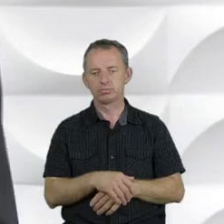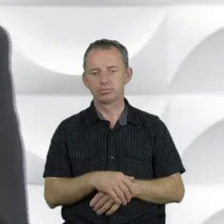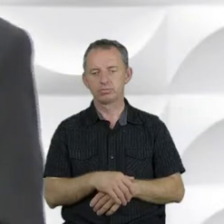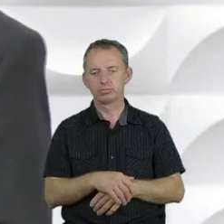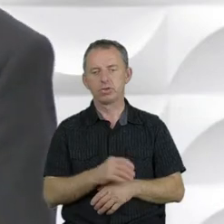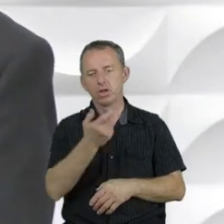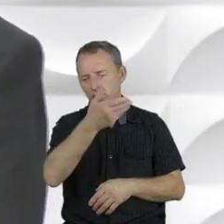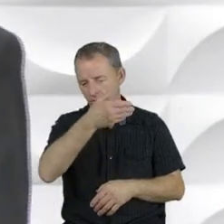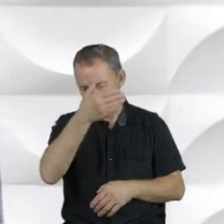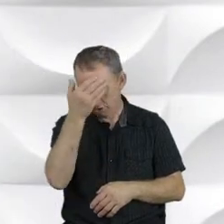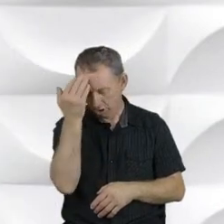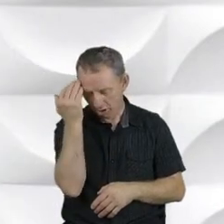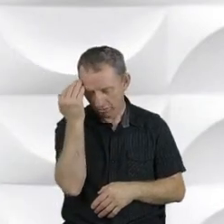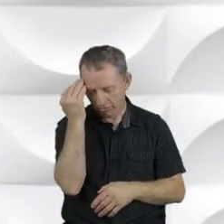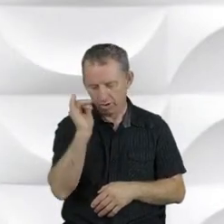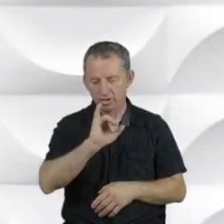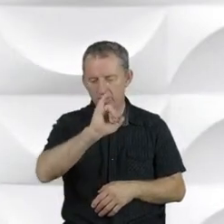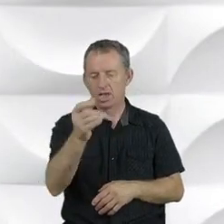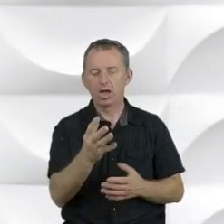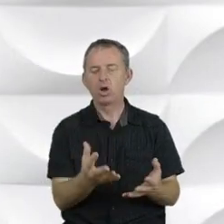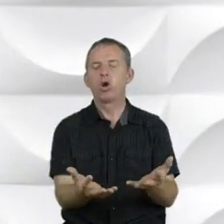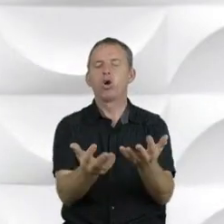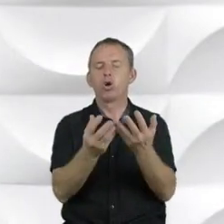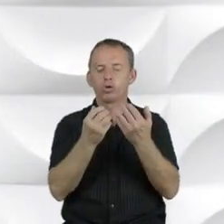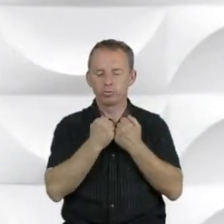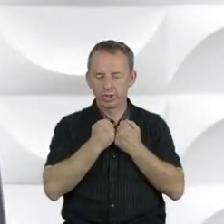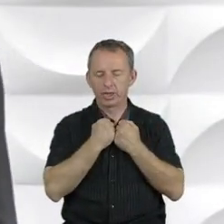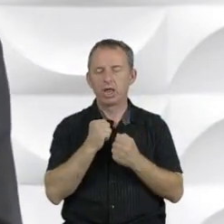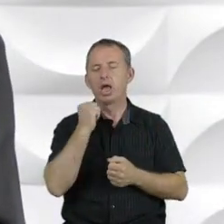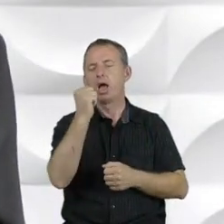Nie wiem, jak to odbierał apostoł Paweł.